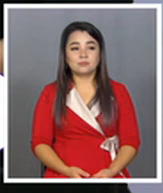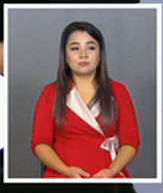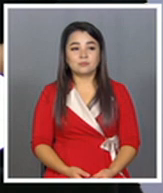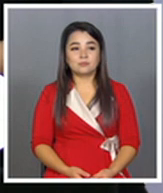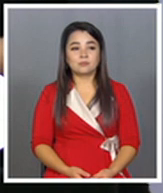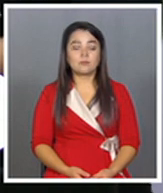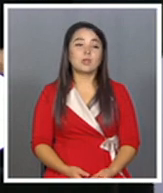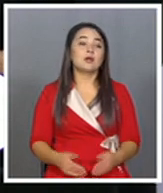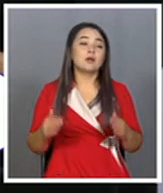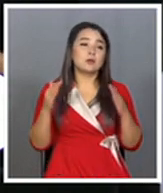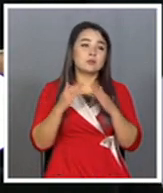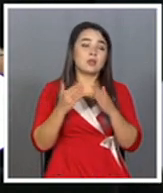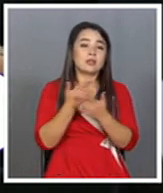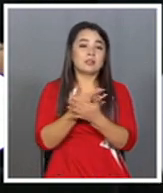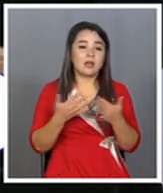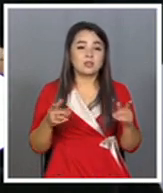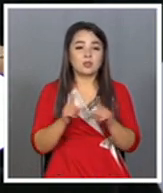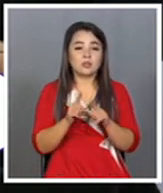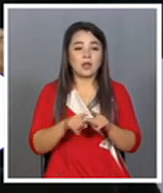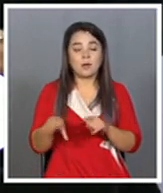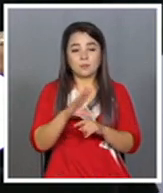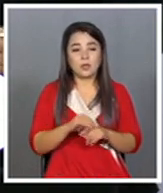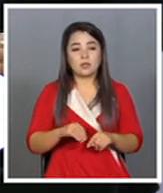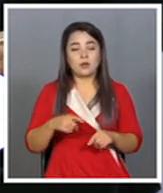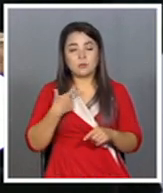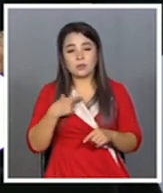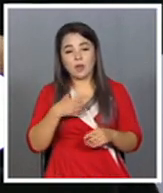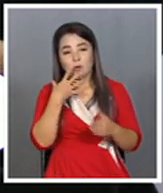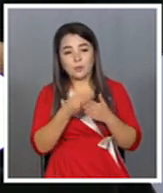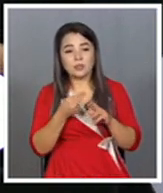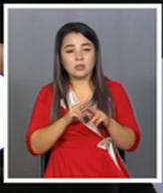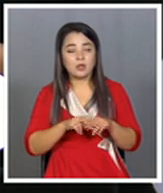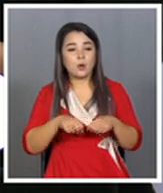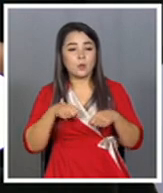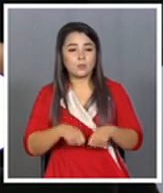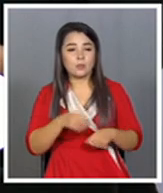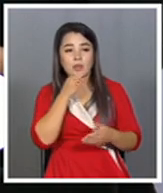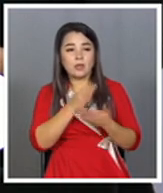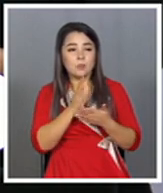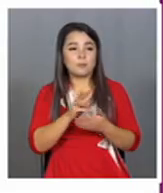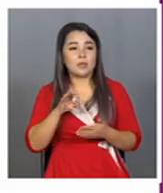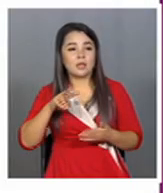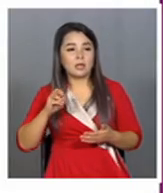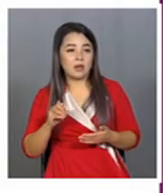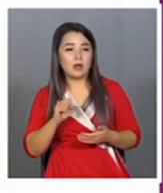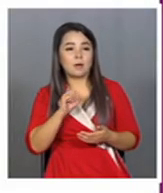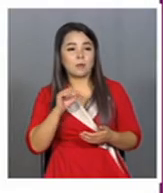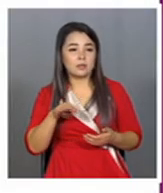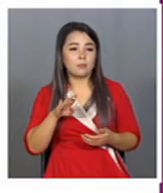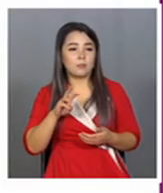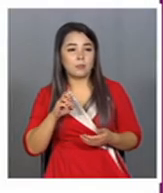Мүлікке барлығы ортақ иелік ететін әділетті қоғам модулін бізде Милье, Абат